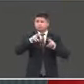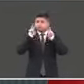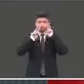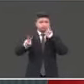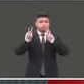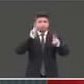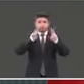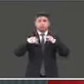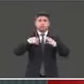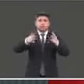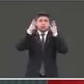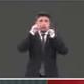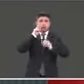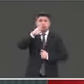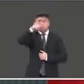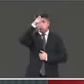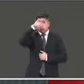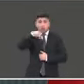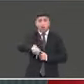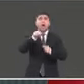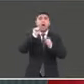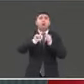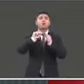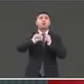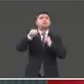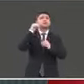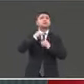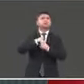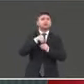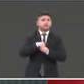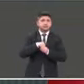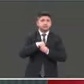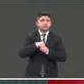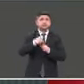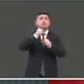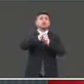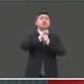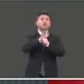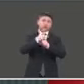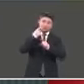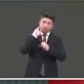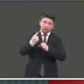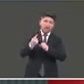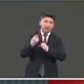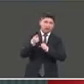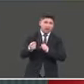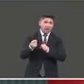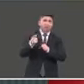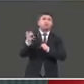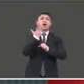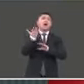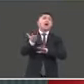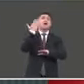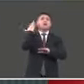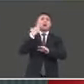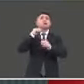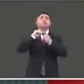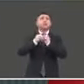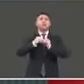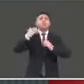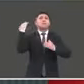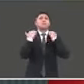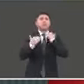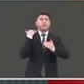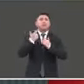şudur Türkiye ekonomisi bizi salgın şartlarını ve daha önce yaşadığı kimi